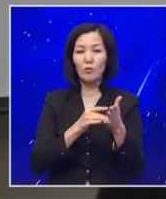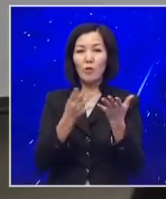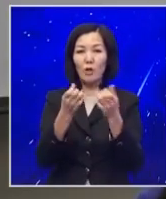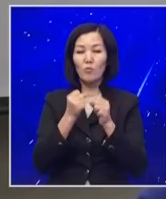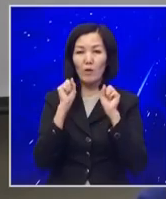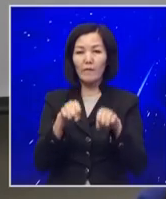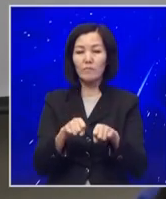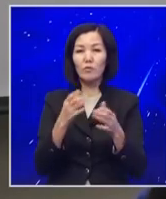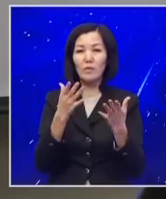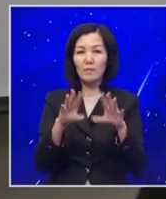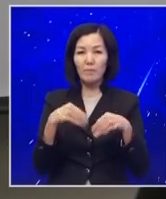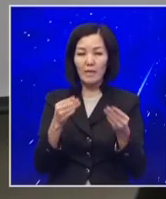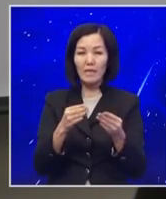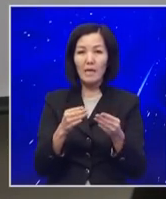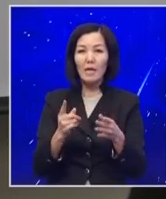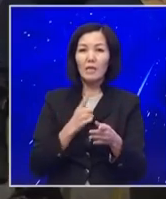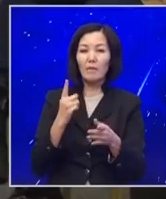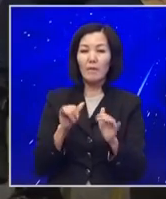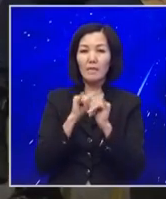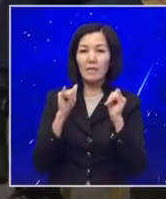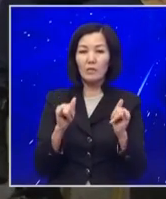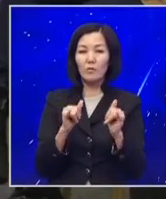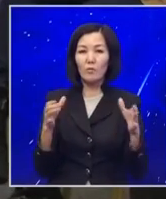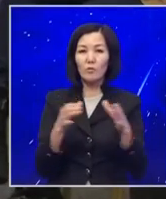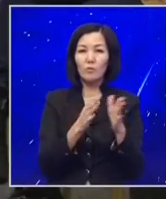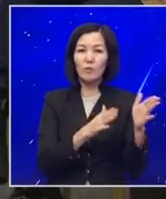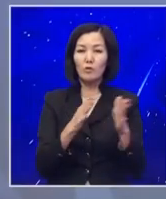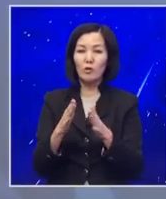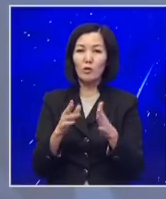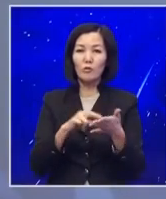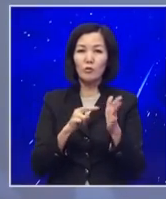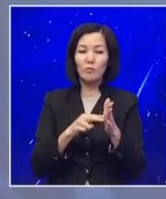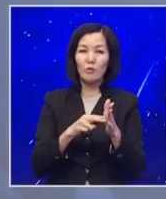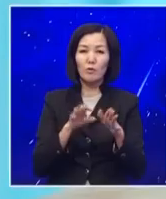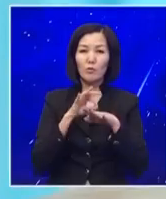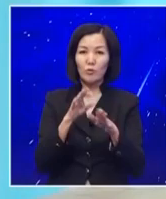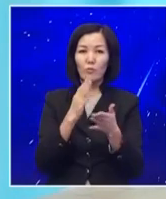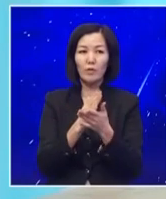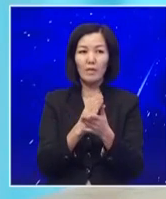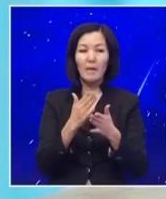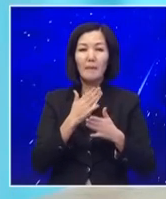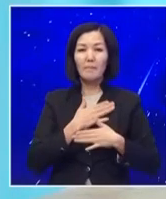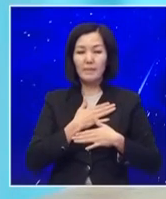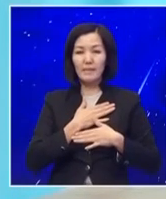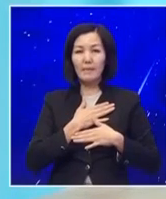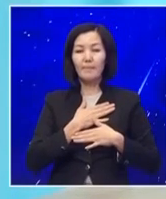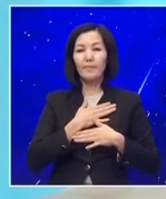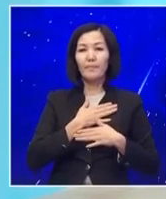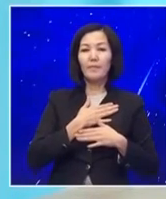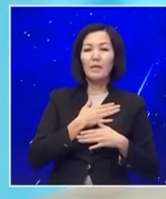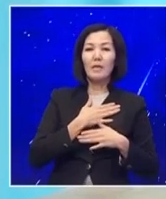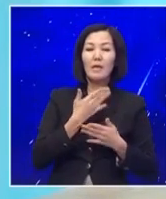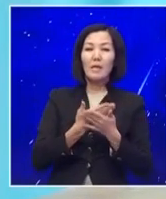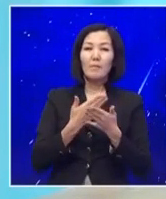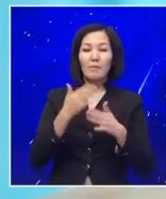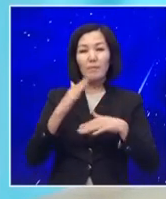мүмкіндік береді. Ал кәсіби біліктілікті арттыру бұл ұжымда жүйелі әрі жоспарлы үрдіс. Бізде тіптен тәжірибеден өткен